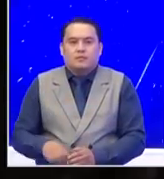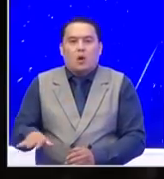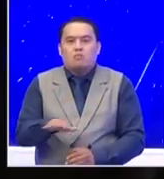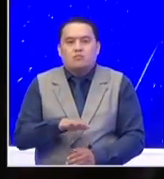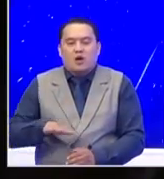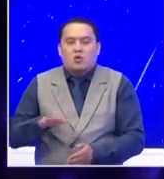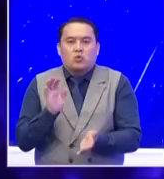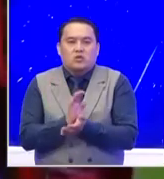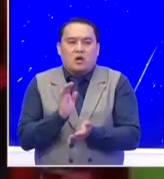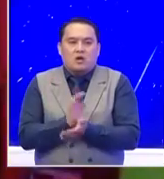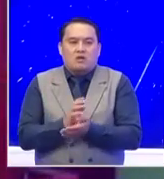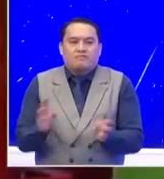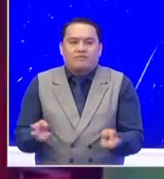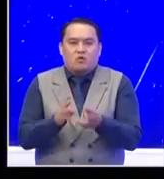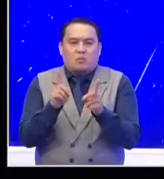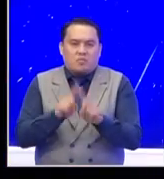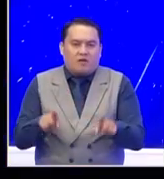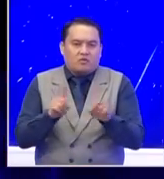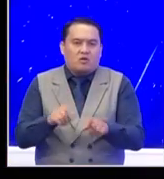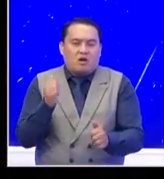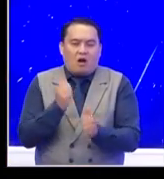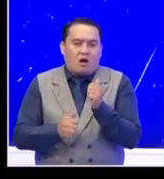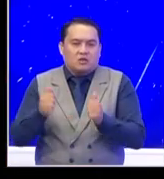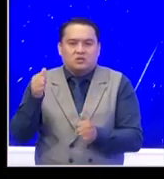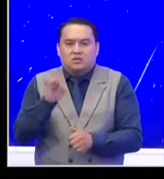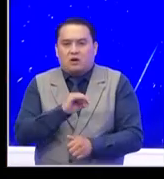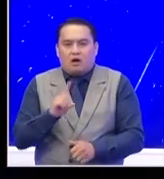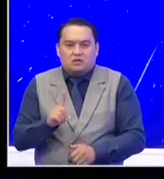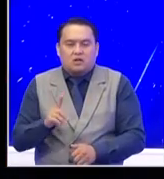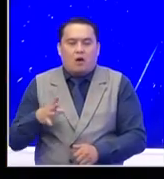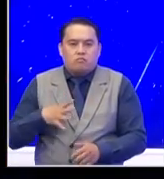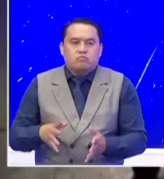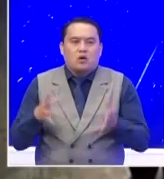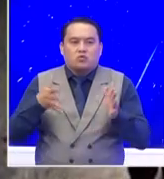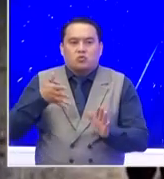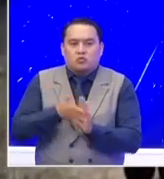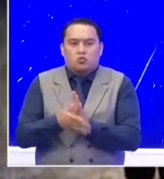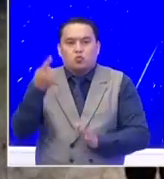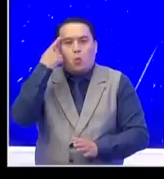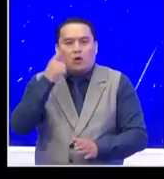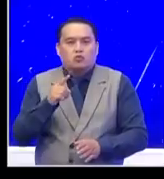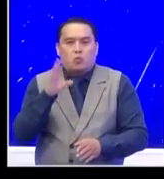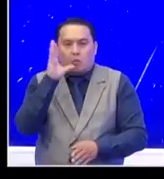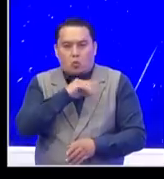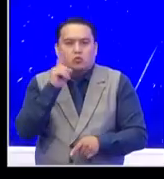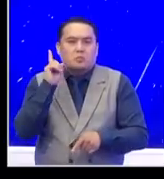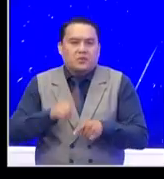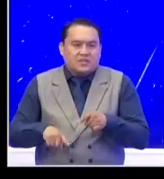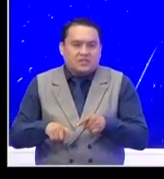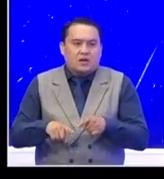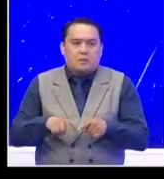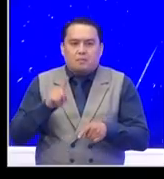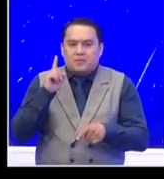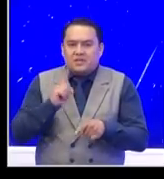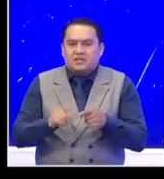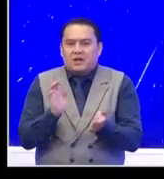твердобытовых отходов горит не впервые. Оперативно прибыв на место, пожарные установили масштабы. Поначалу думали, что справятся быстро. Однако сотни